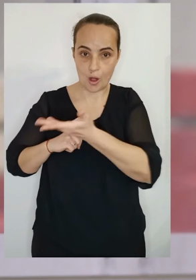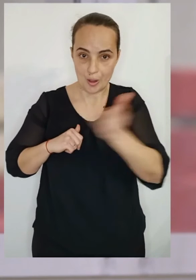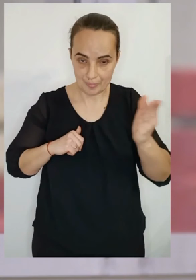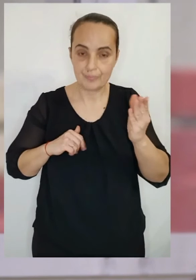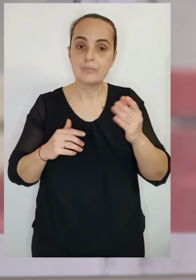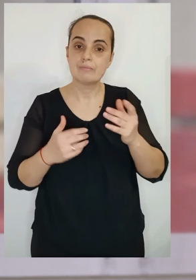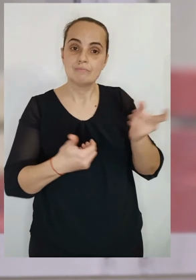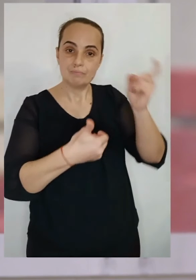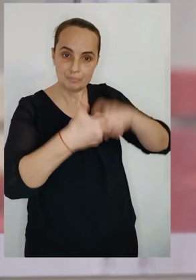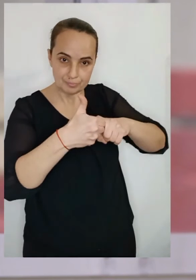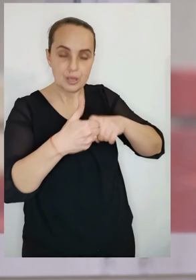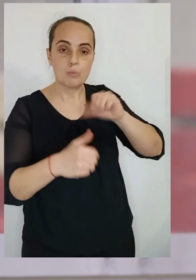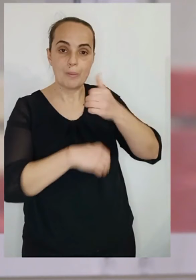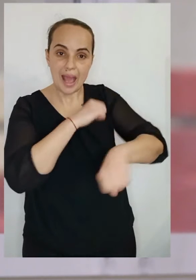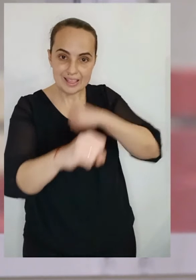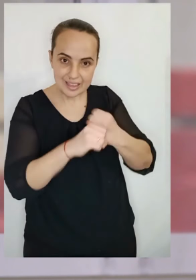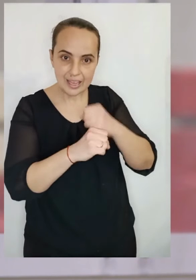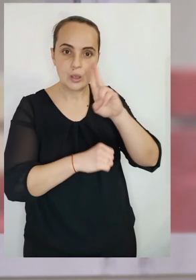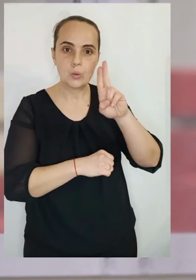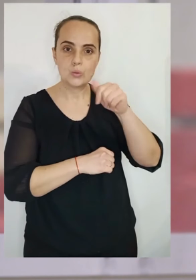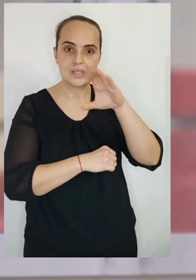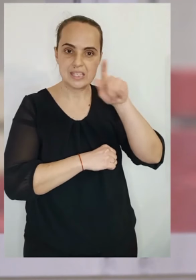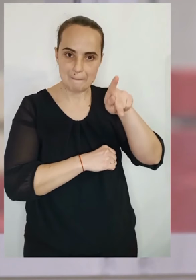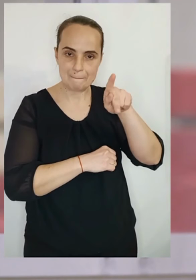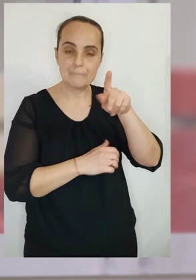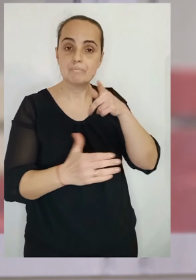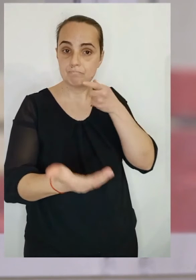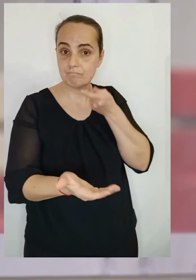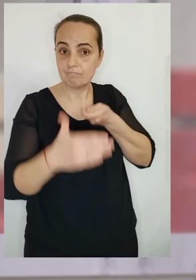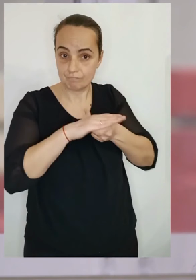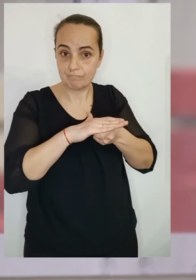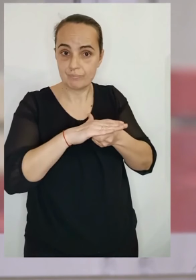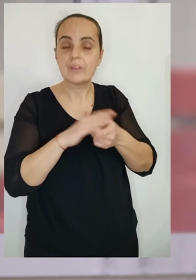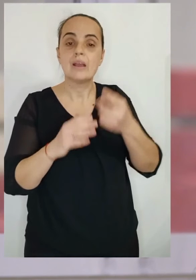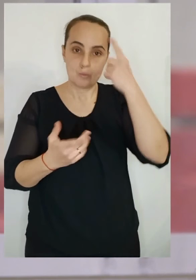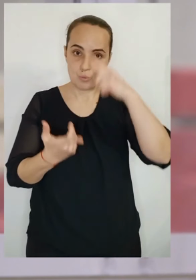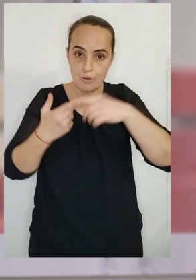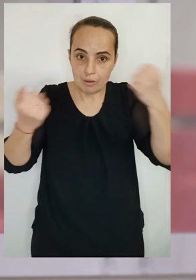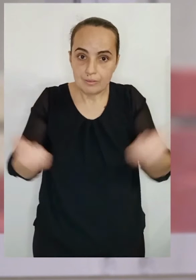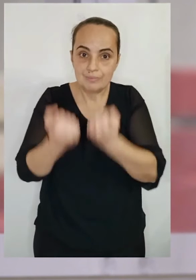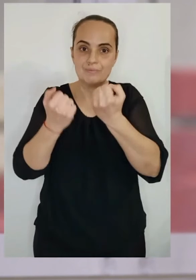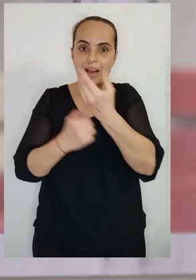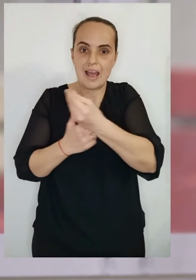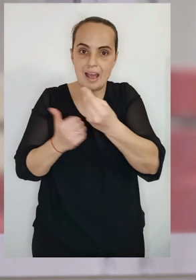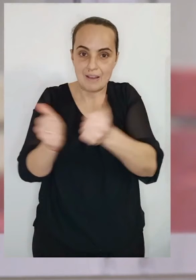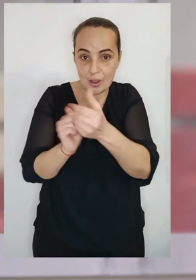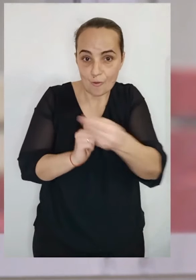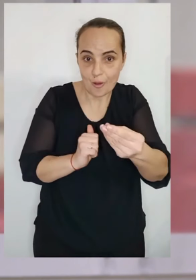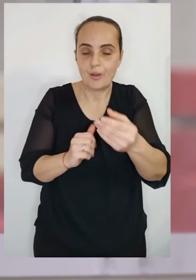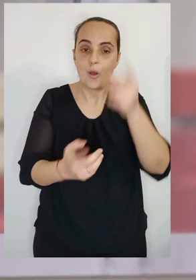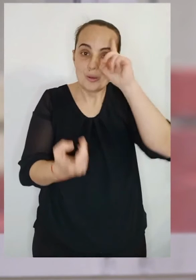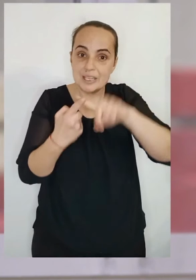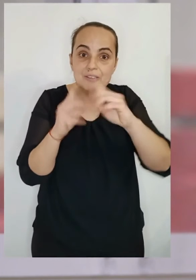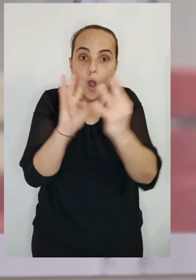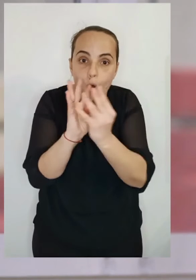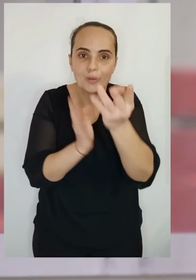financé l'adhésion à l'UCEP pour la première année, ce qui permet effectivement d'avoir cette promotion d'activité sportive auprès des enfants. Et l'objet, c'est de créer effectivement des